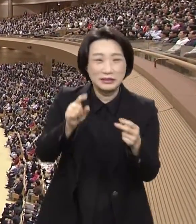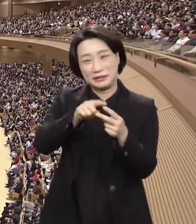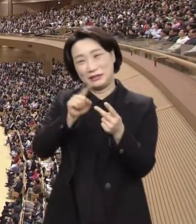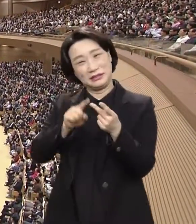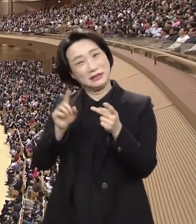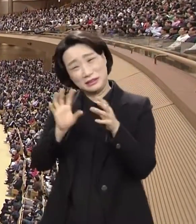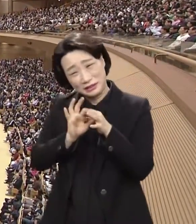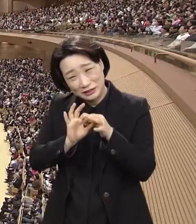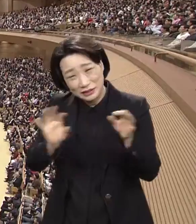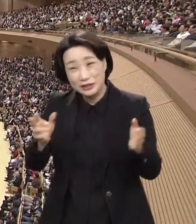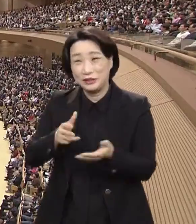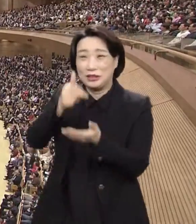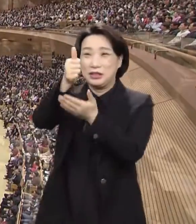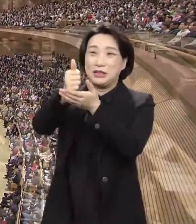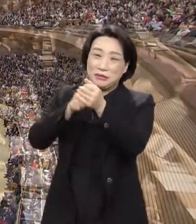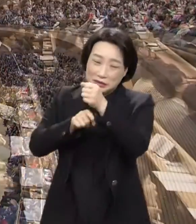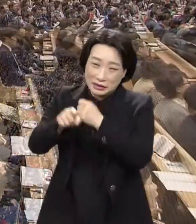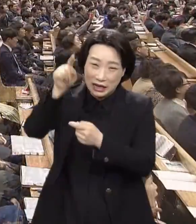죽든지